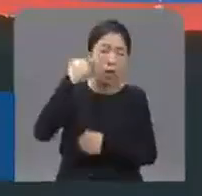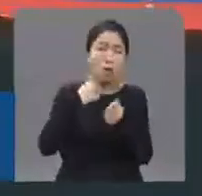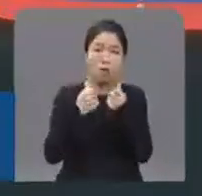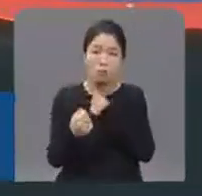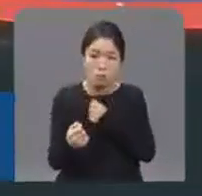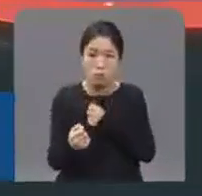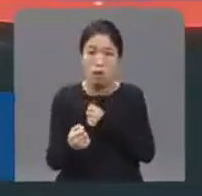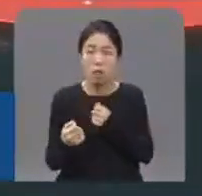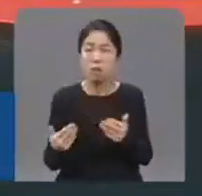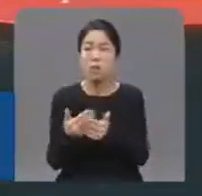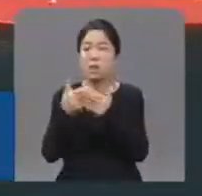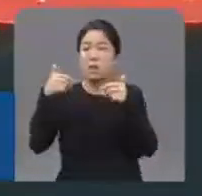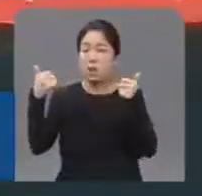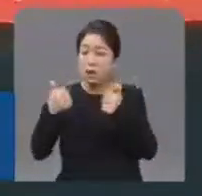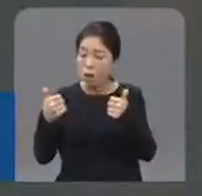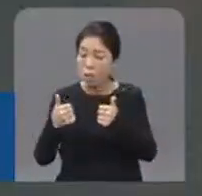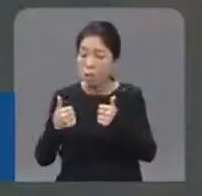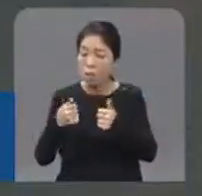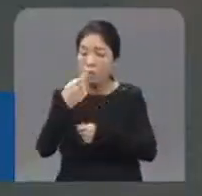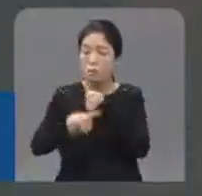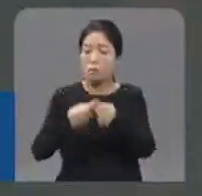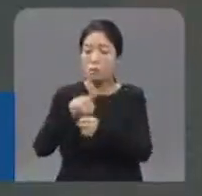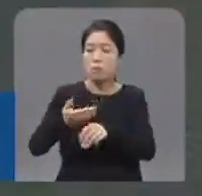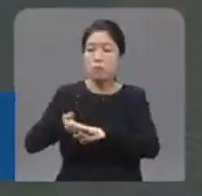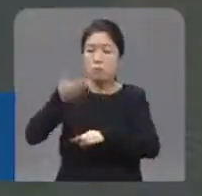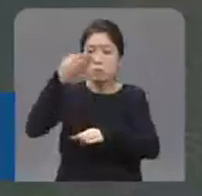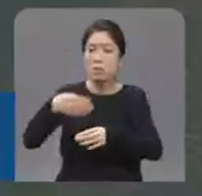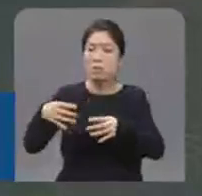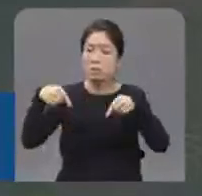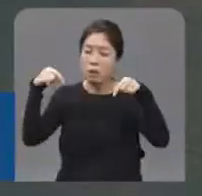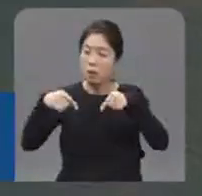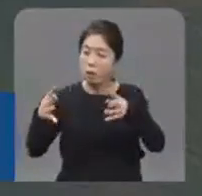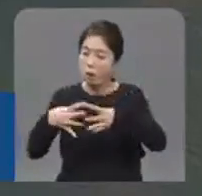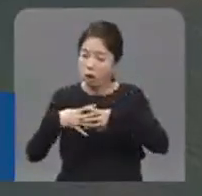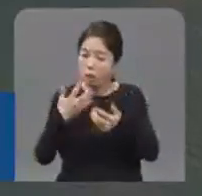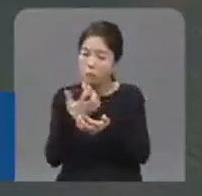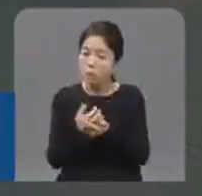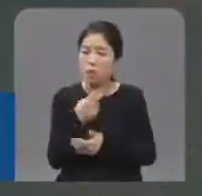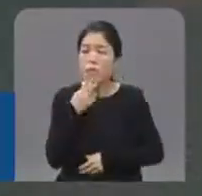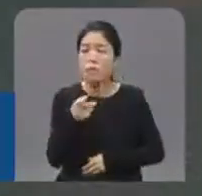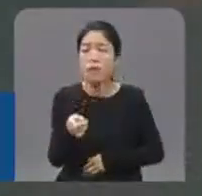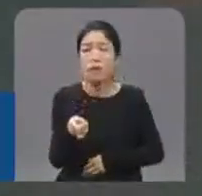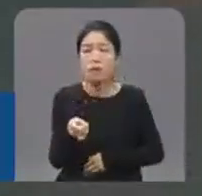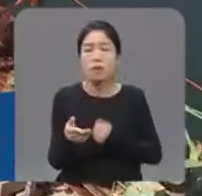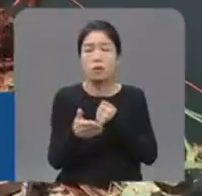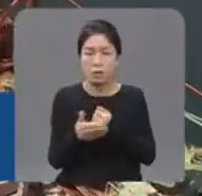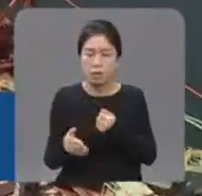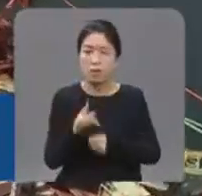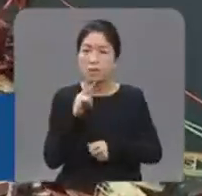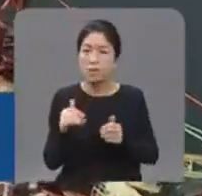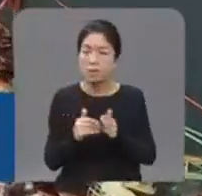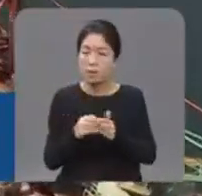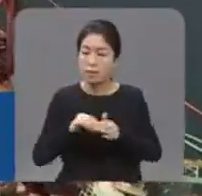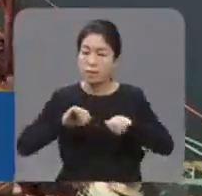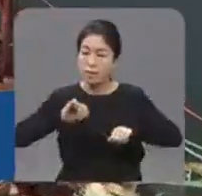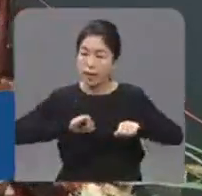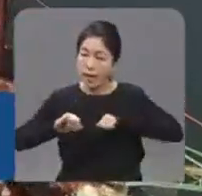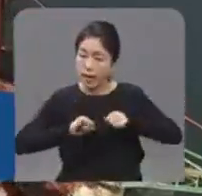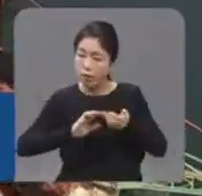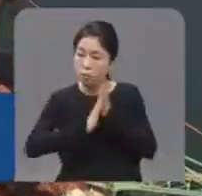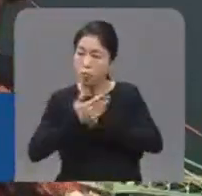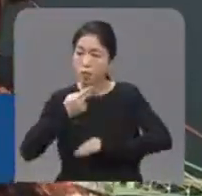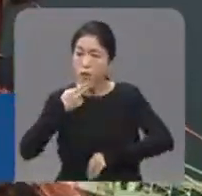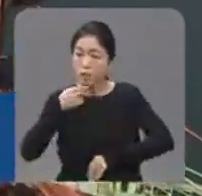상생협력협의회는 1년 넘게 합의문조차 만들지 못하고 있다며 이같이 요구했습니다. 시의회는 포스코의 태도 변화가 없을